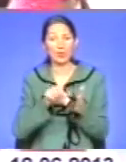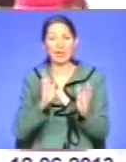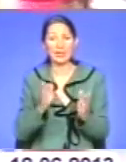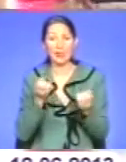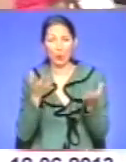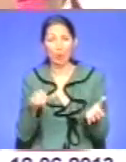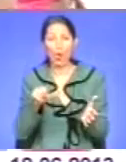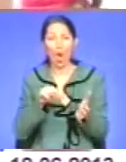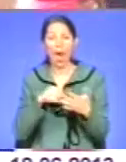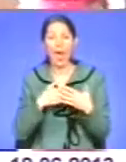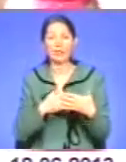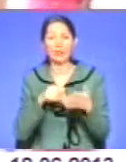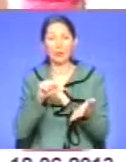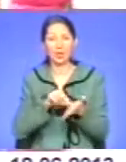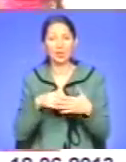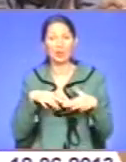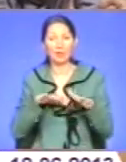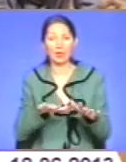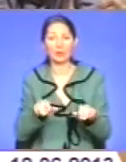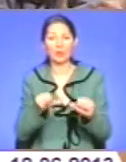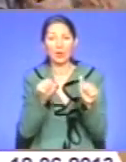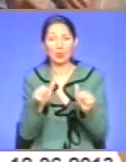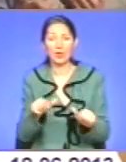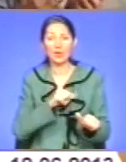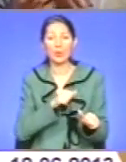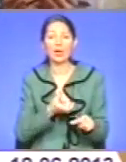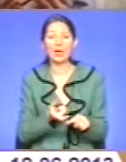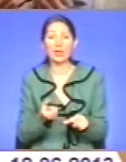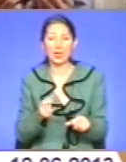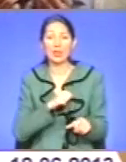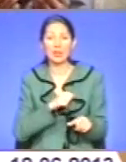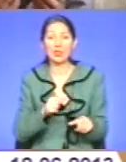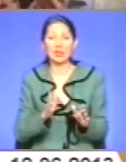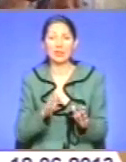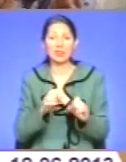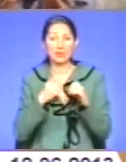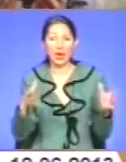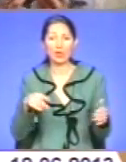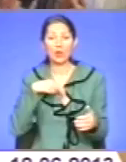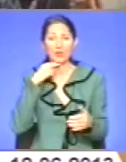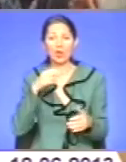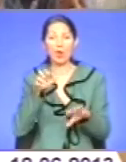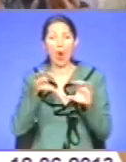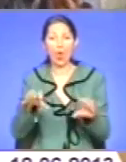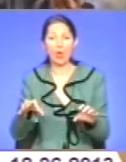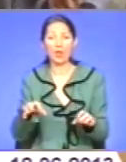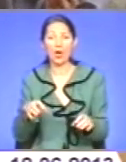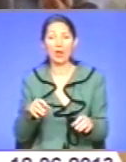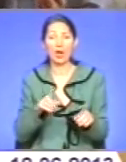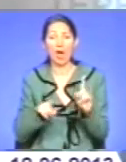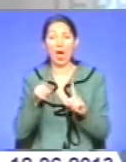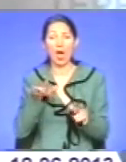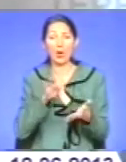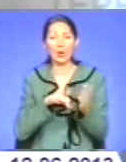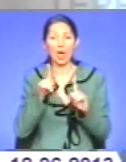активним учасником заходів, а й, власне, формуватиме саме свято, зауважив голова молодіжної міської ради Любомир Шимків.